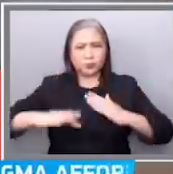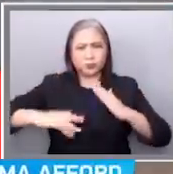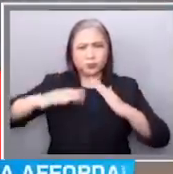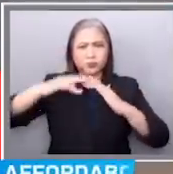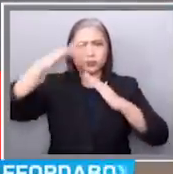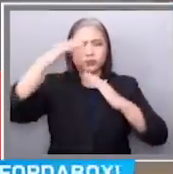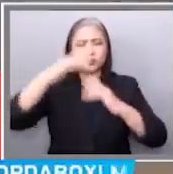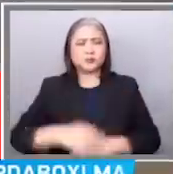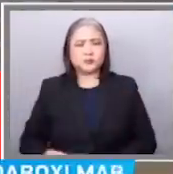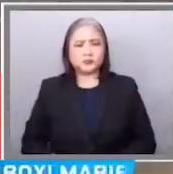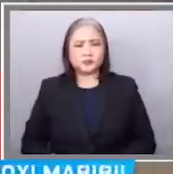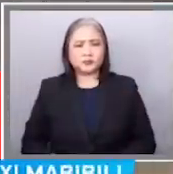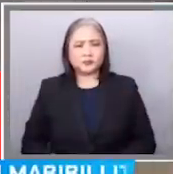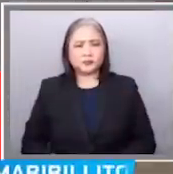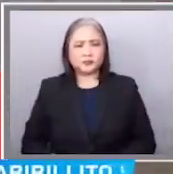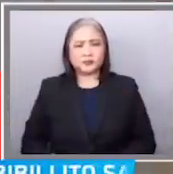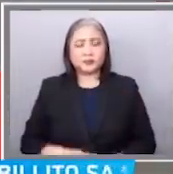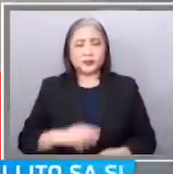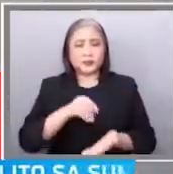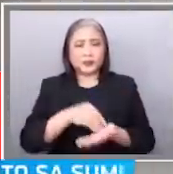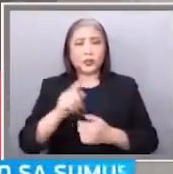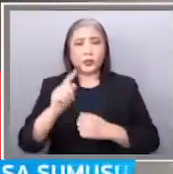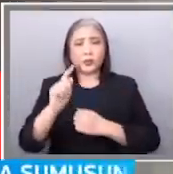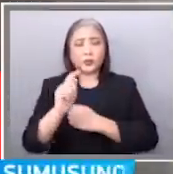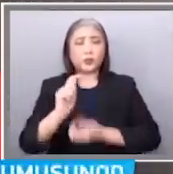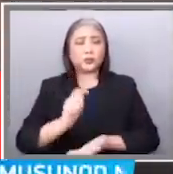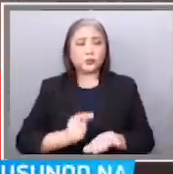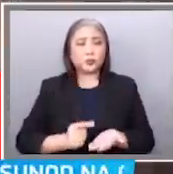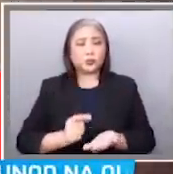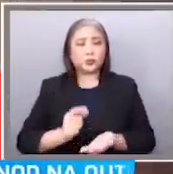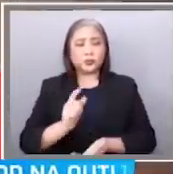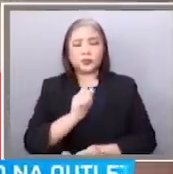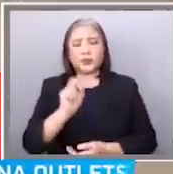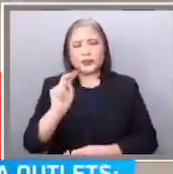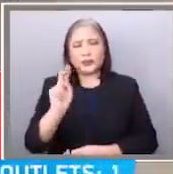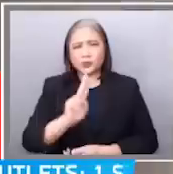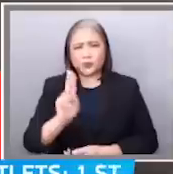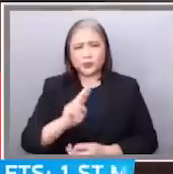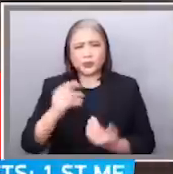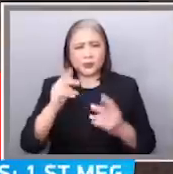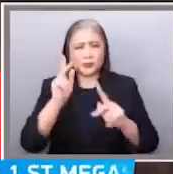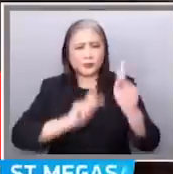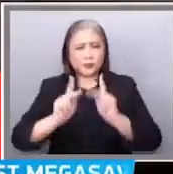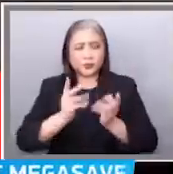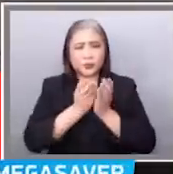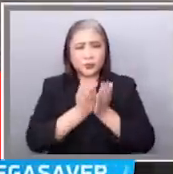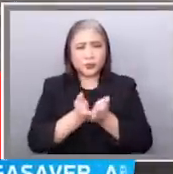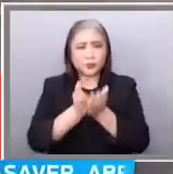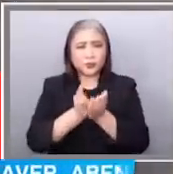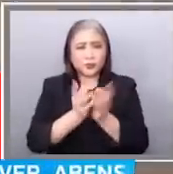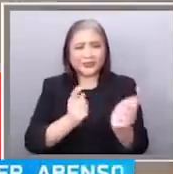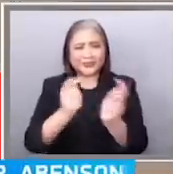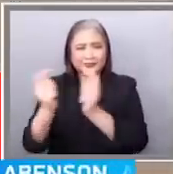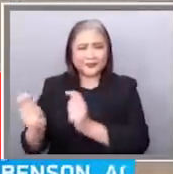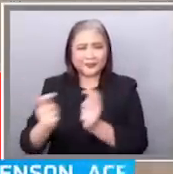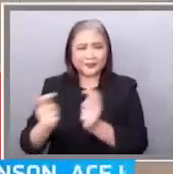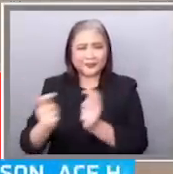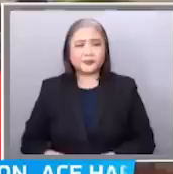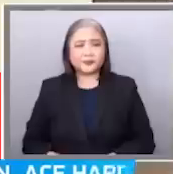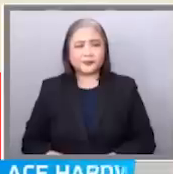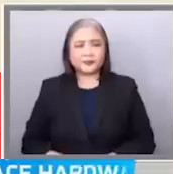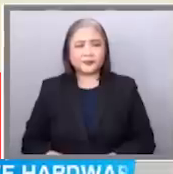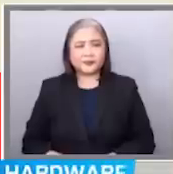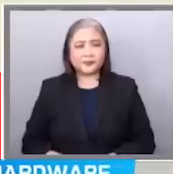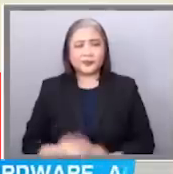Centro 10 sa Tugaygaraw, kinailangan ng gumamit ng mga residente ng mga bangka para lumikas sa baha. Aabot na sa 1,000 ang inilikas sa